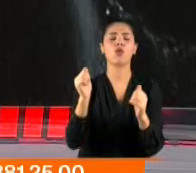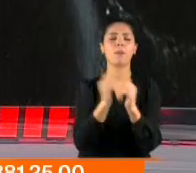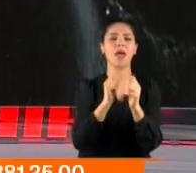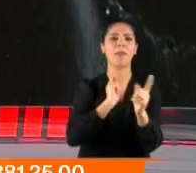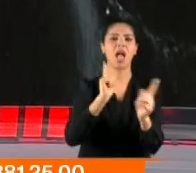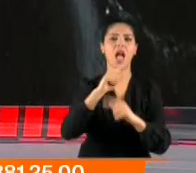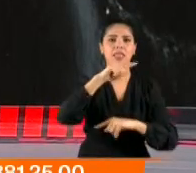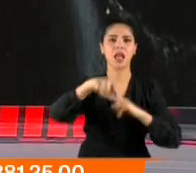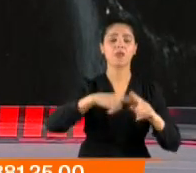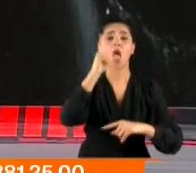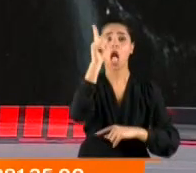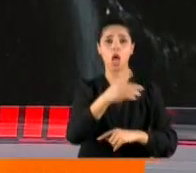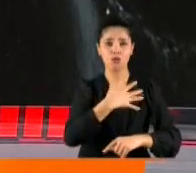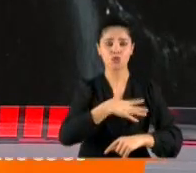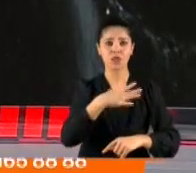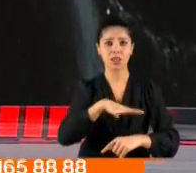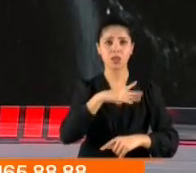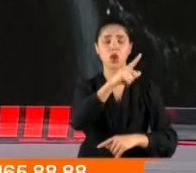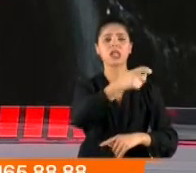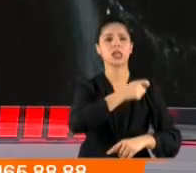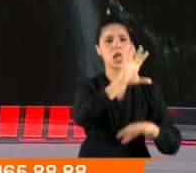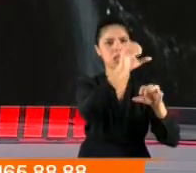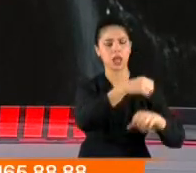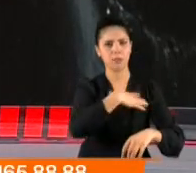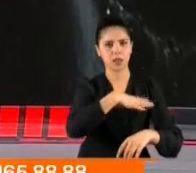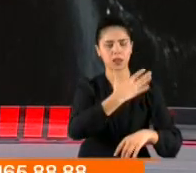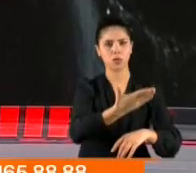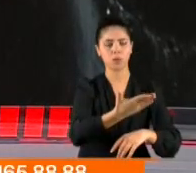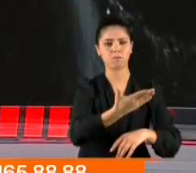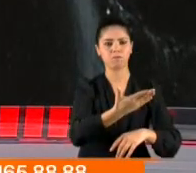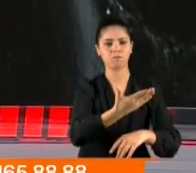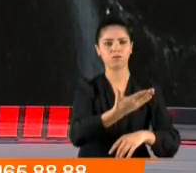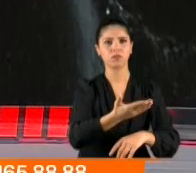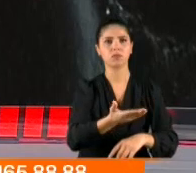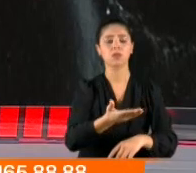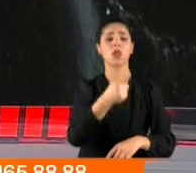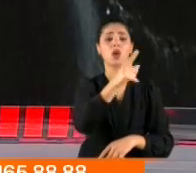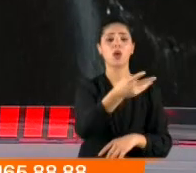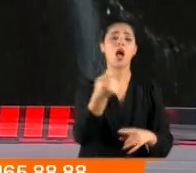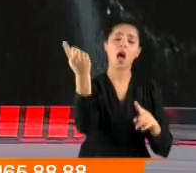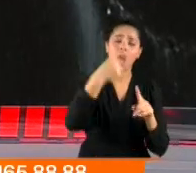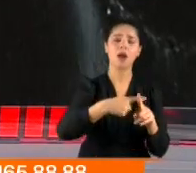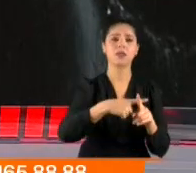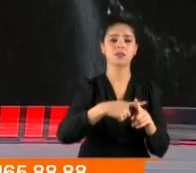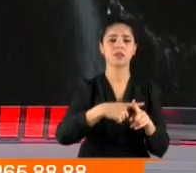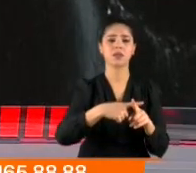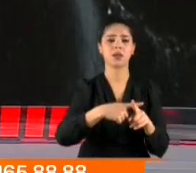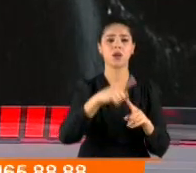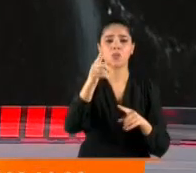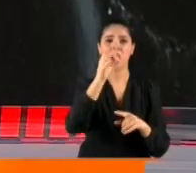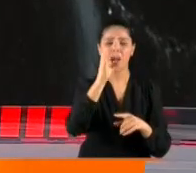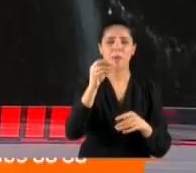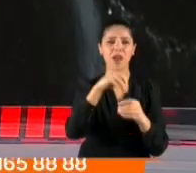arıyor. Önce diyor ki bu katil yakalansın. Katil zanlısı yakalansın. Ve bir de ekliyor. Biraz önceki haberdeki